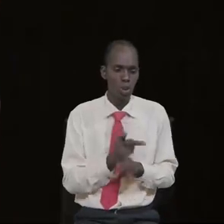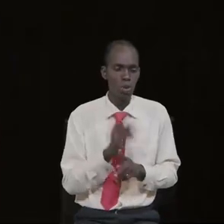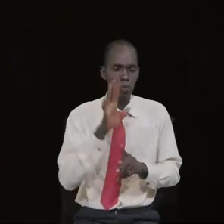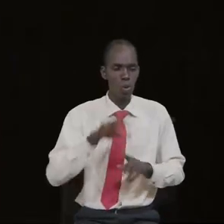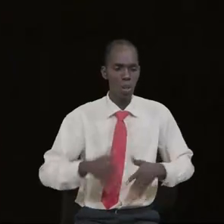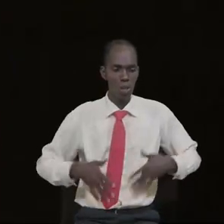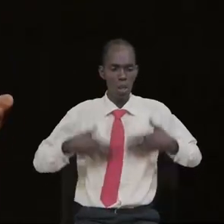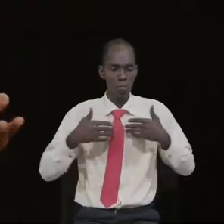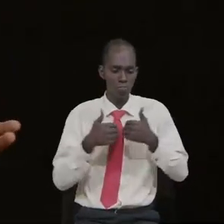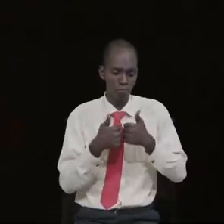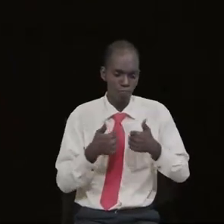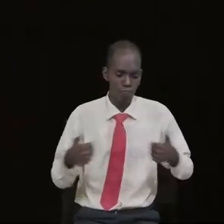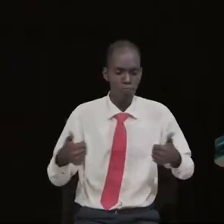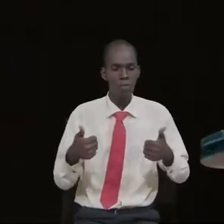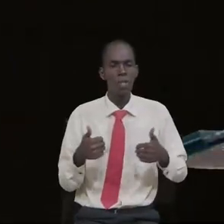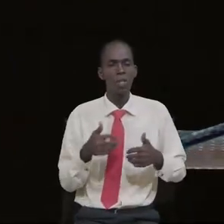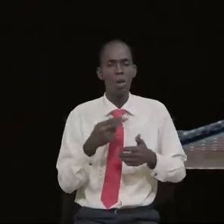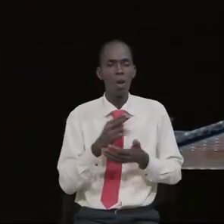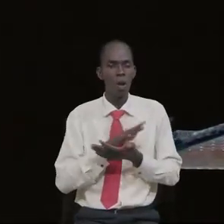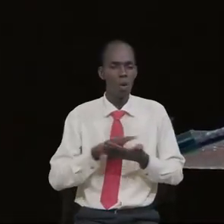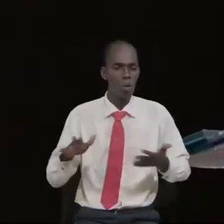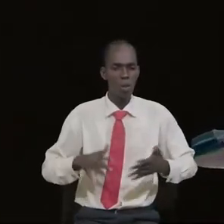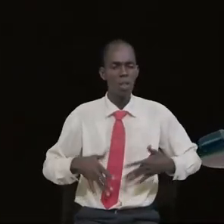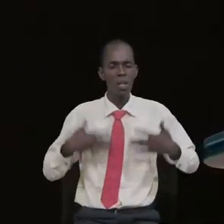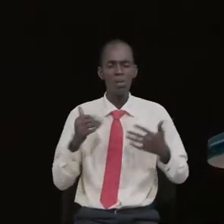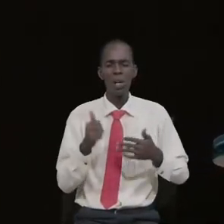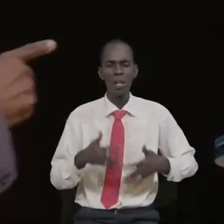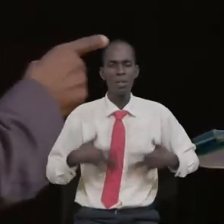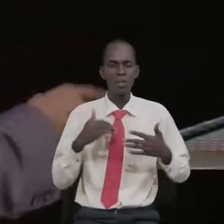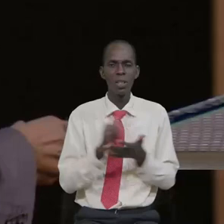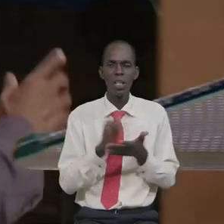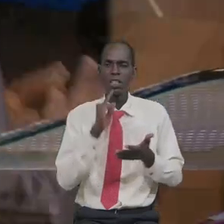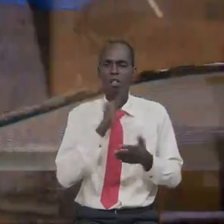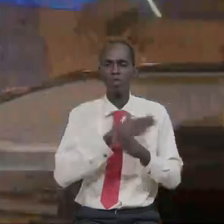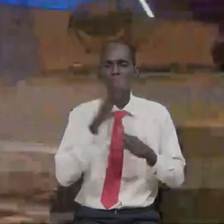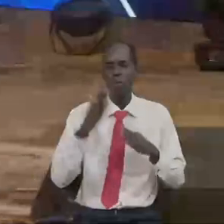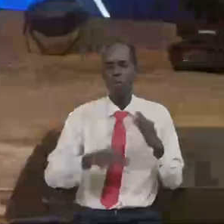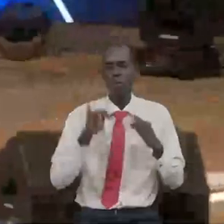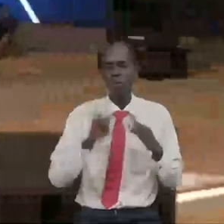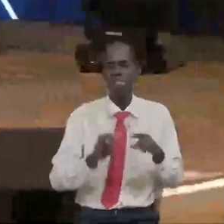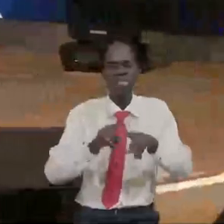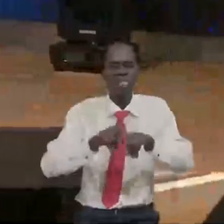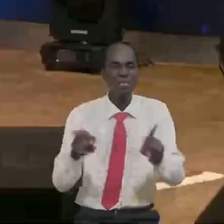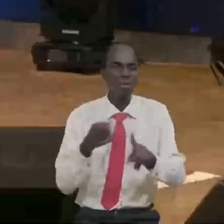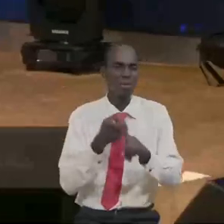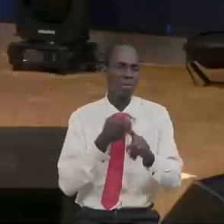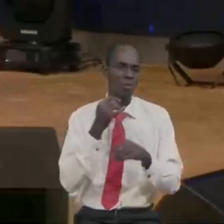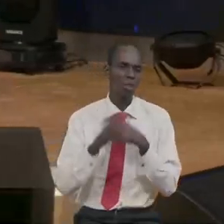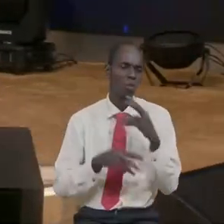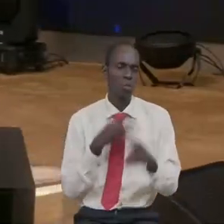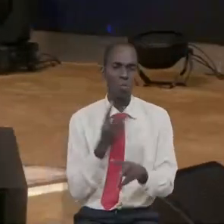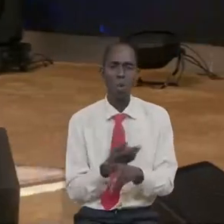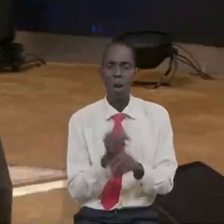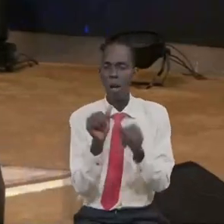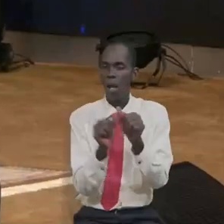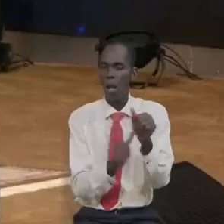vie sanctifiée, et tu mènes la vie totalement différente du monde. Tout ce que tu as appris